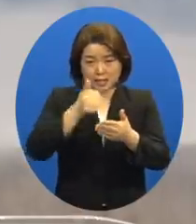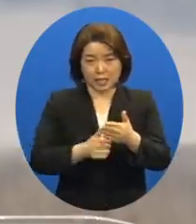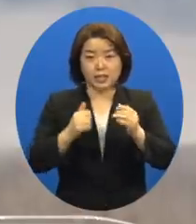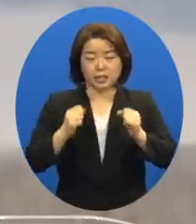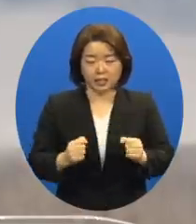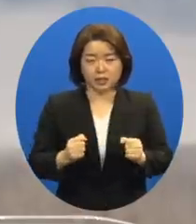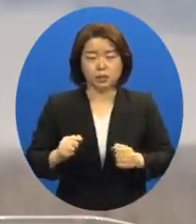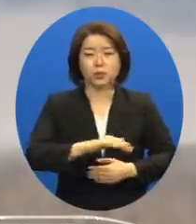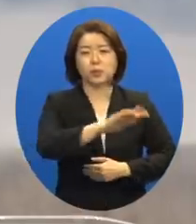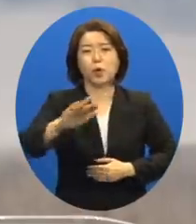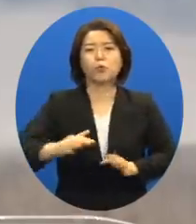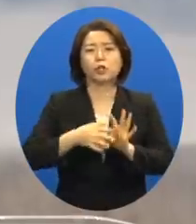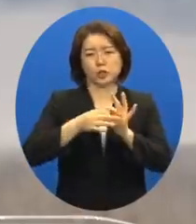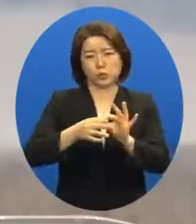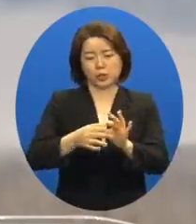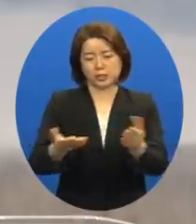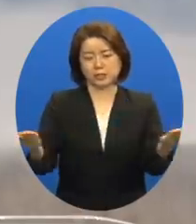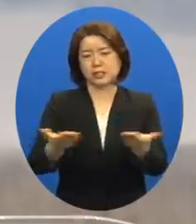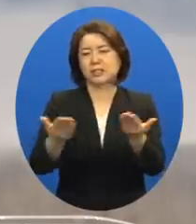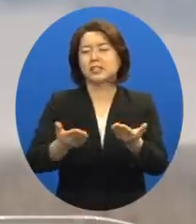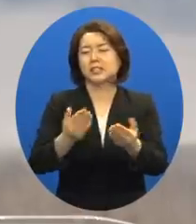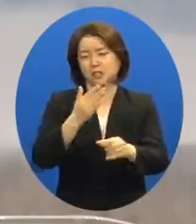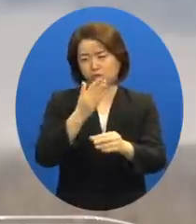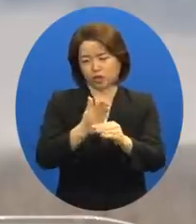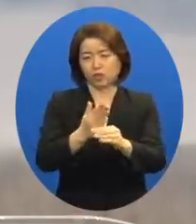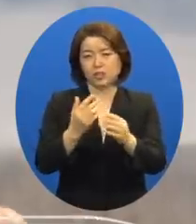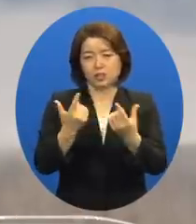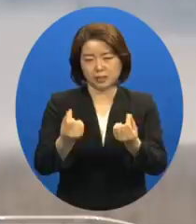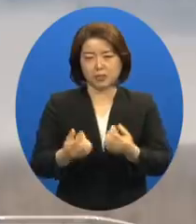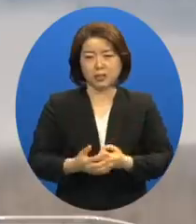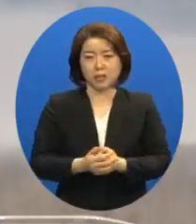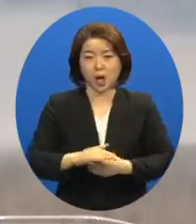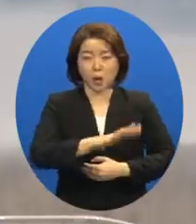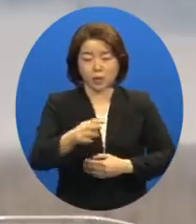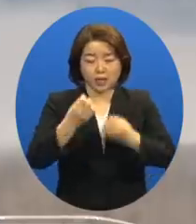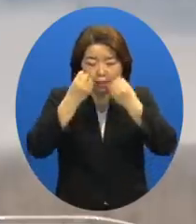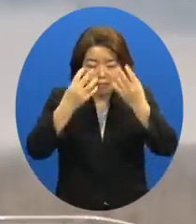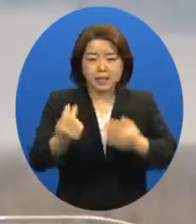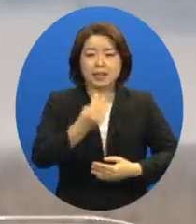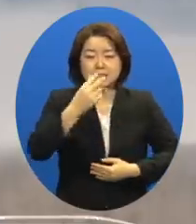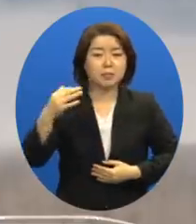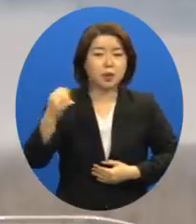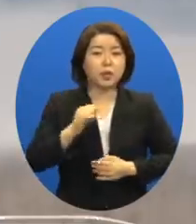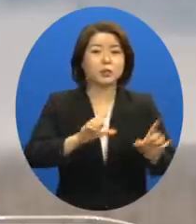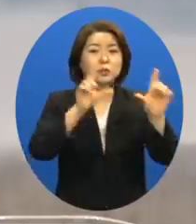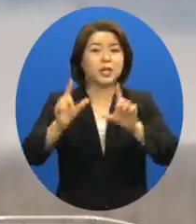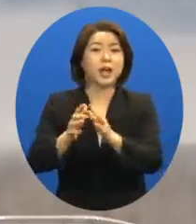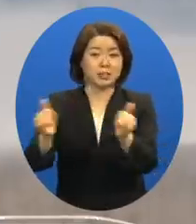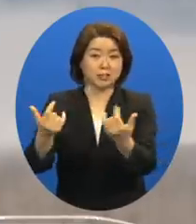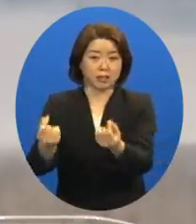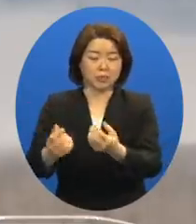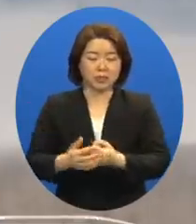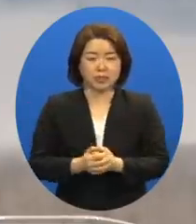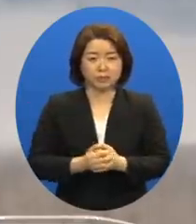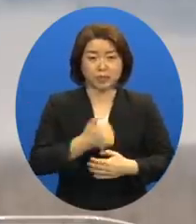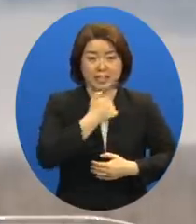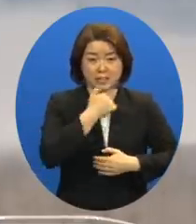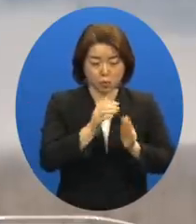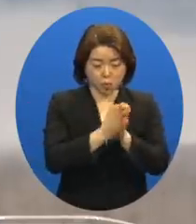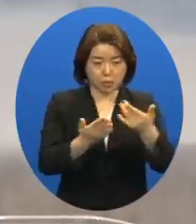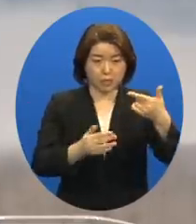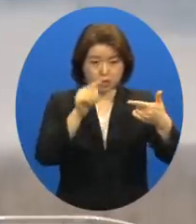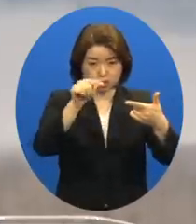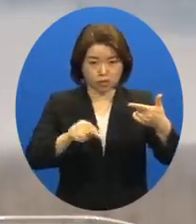우리를 통해서 일하십니다. 우리는 새 생명으로 사는 자입니다. 로마서 6장 4절에